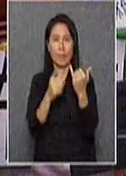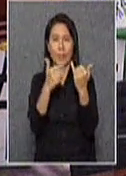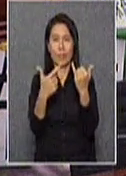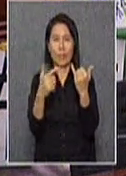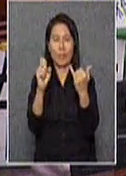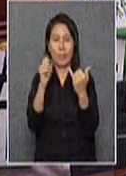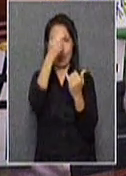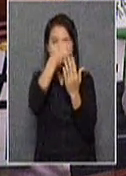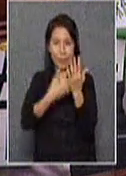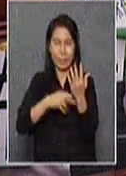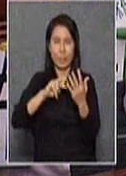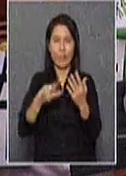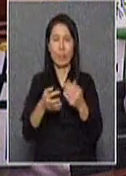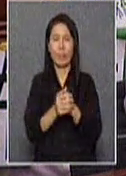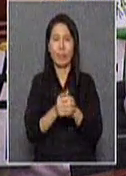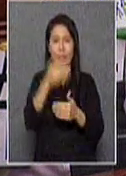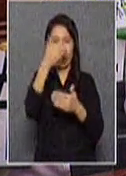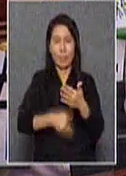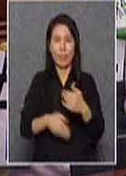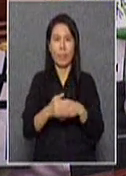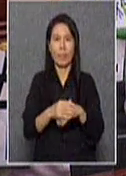689項修正案，削減